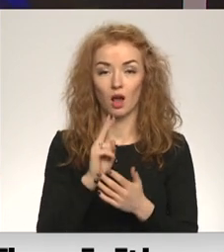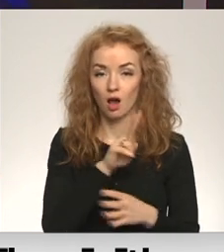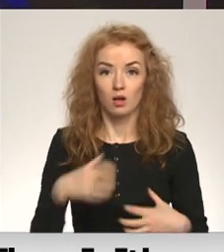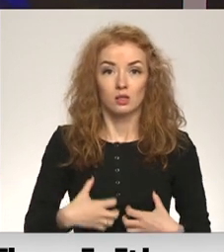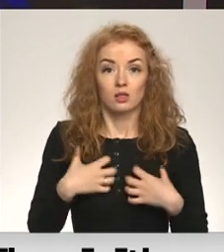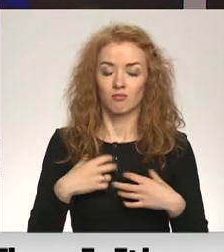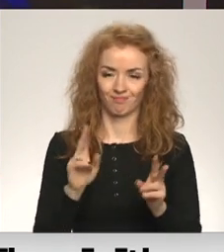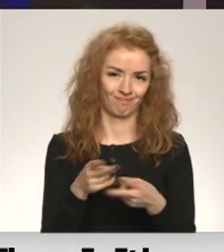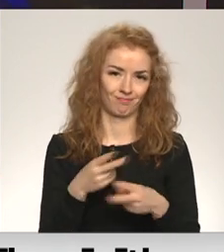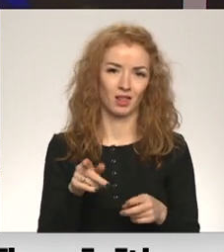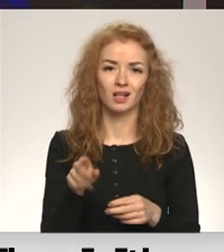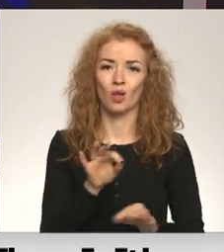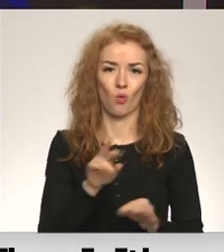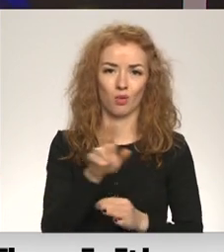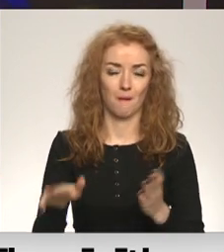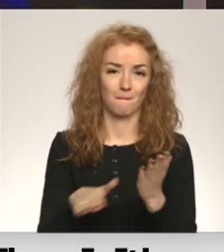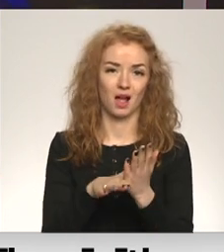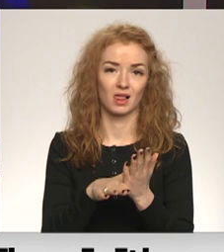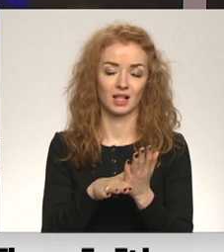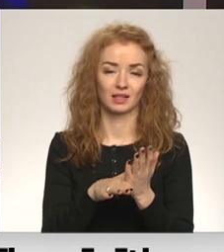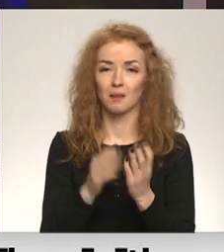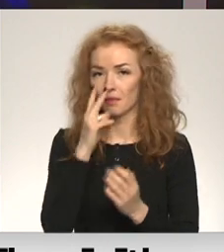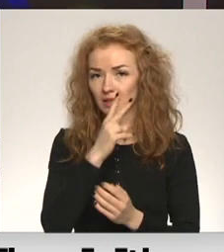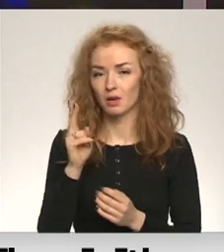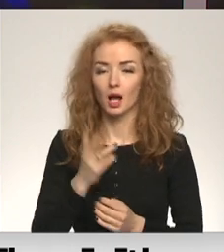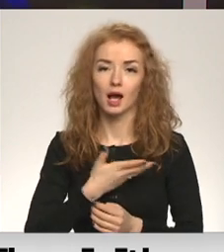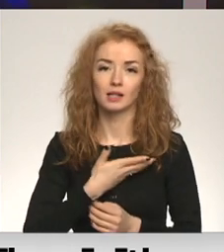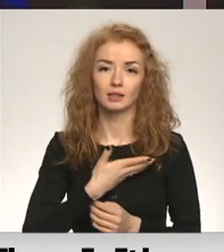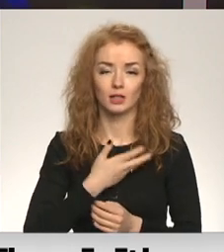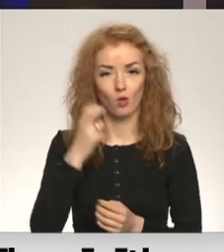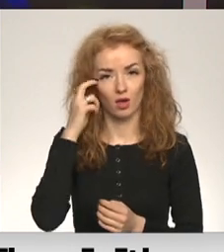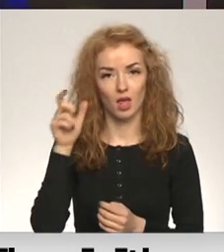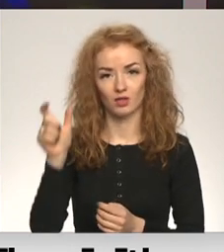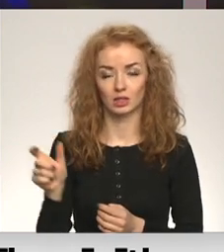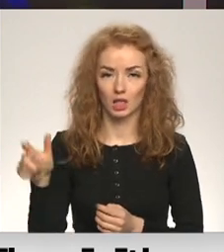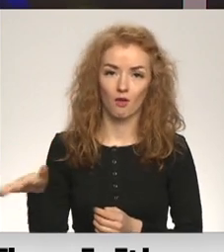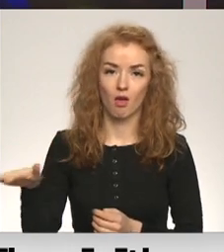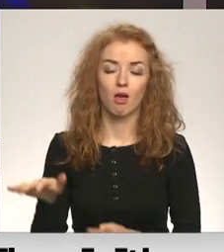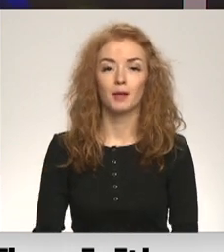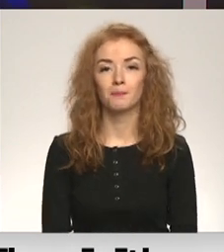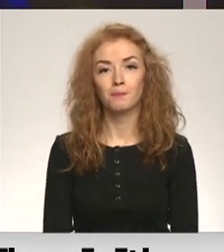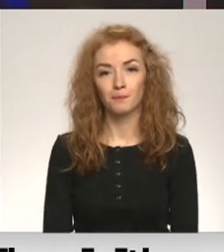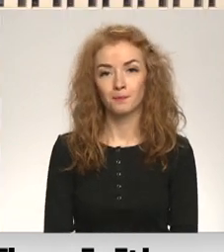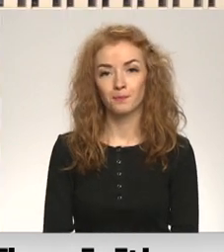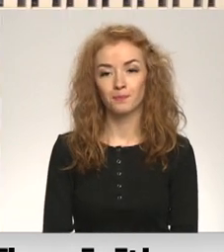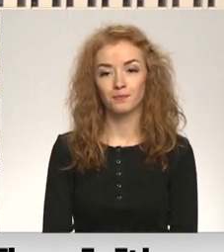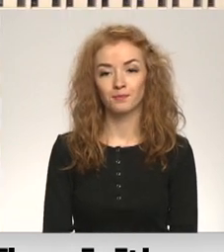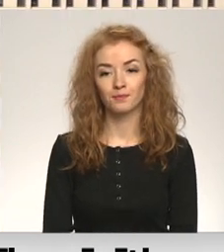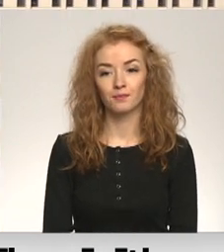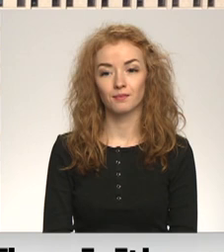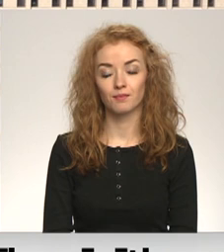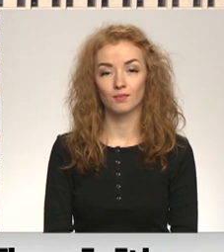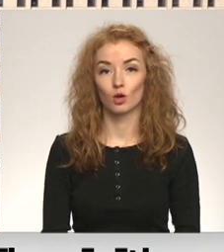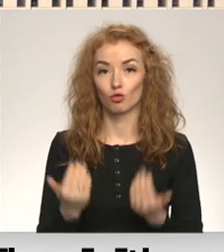nevienam nepalīdzēs. Par to, kā Kijeva dzīvo, iespējamākā arēnā no Ukrainas galvaspilsētas ziņo mans kolēģis Gins Amoliņš.